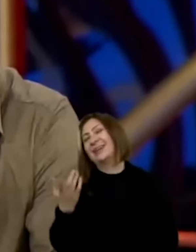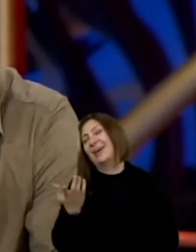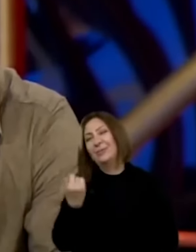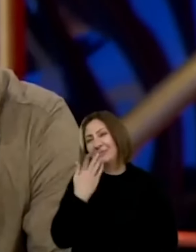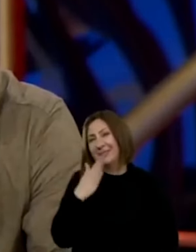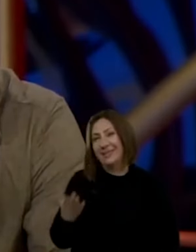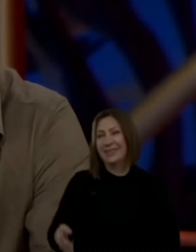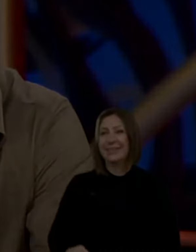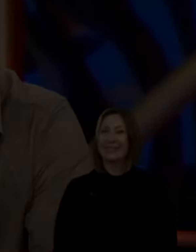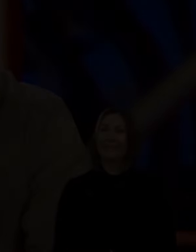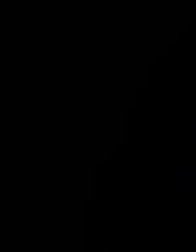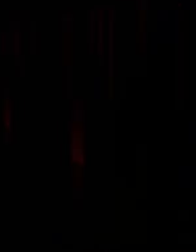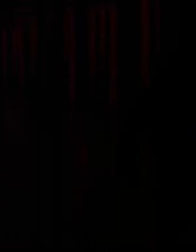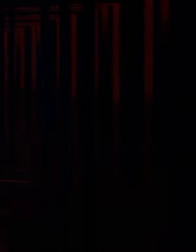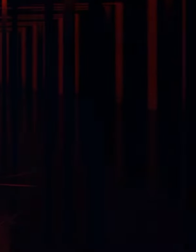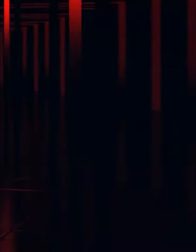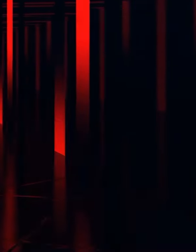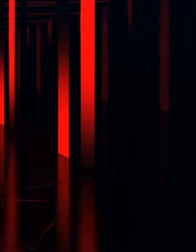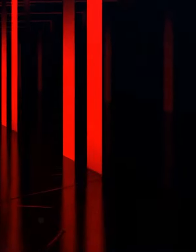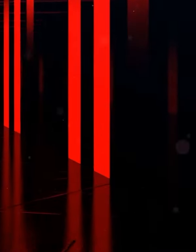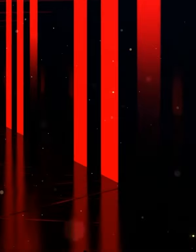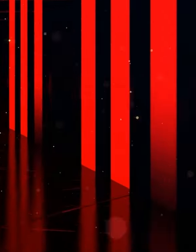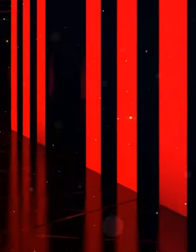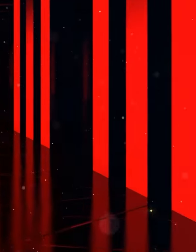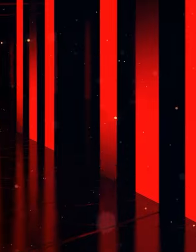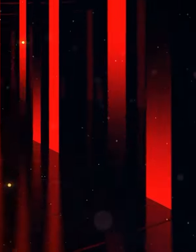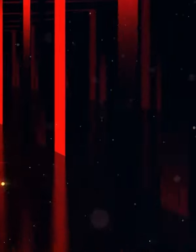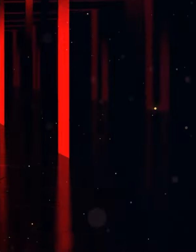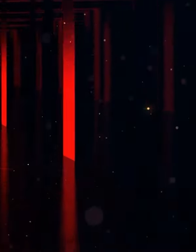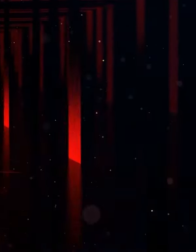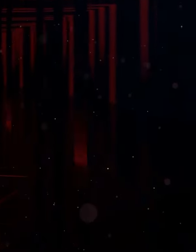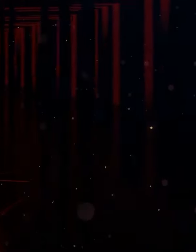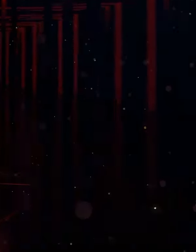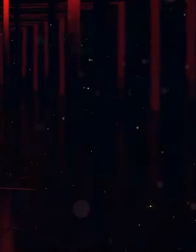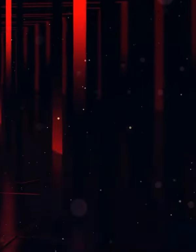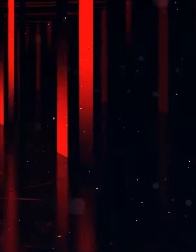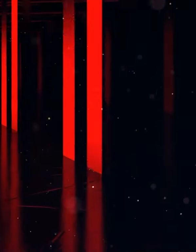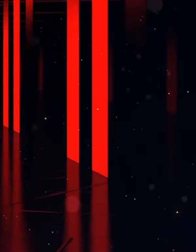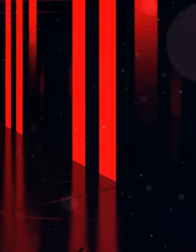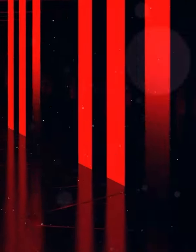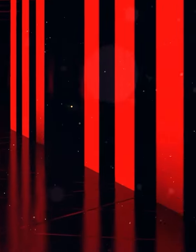Thank you.